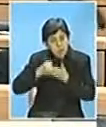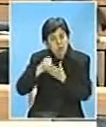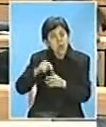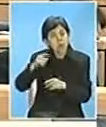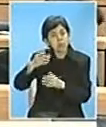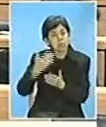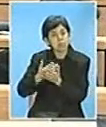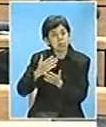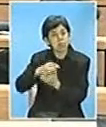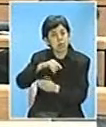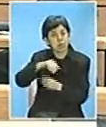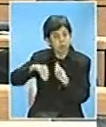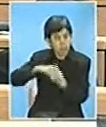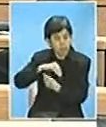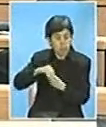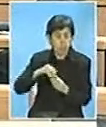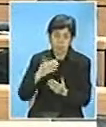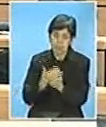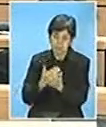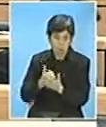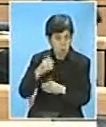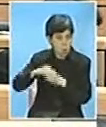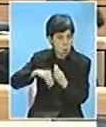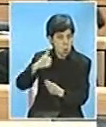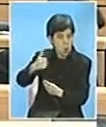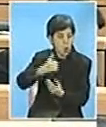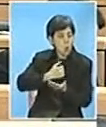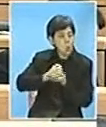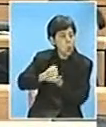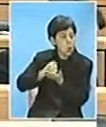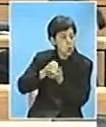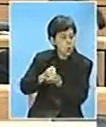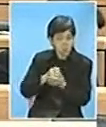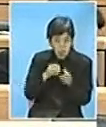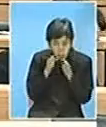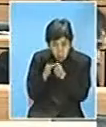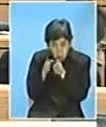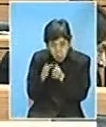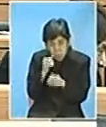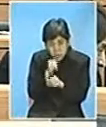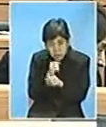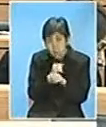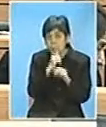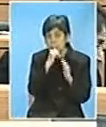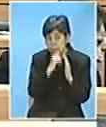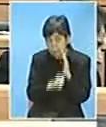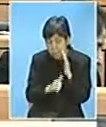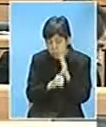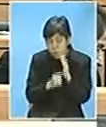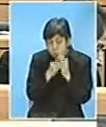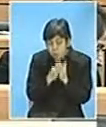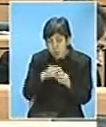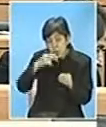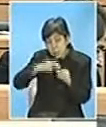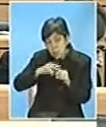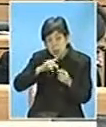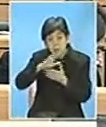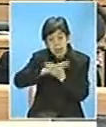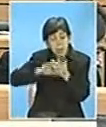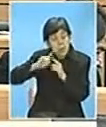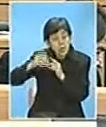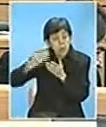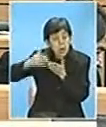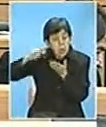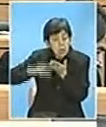นที่มีรายได้นะครับเป็นรายได้ดีนะครับไม่เฉพาะกลุ่มหรือแม้ทั้งเอาภาษีไปอุดหนุนเชื้อเพลิงให้กับประเทศพื้นบ้านใช้ราค